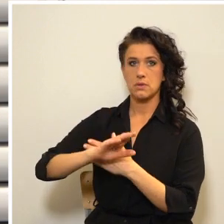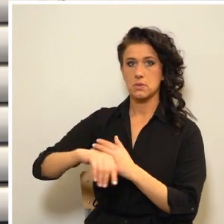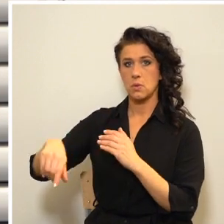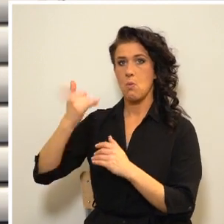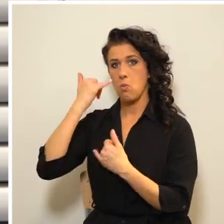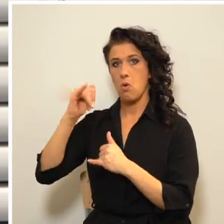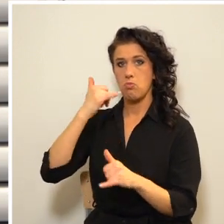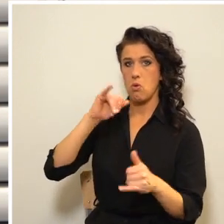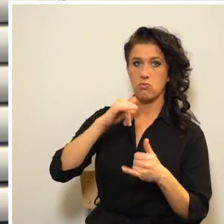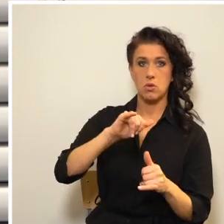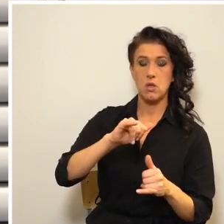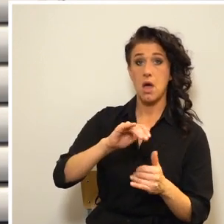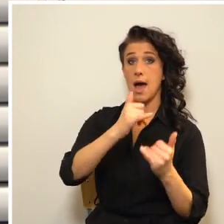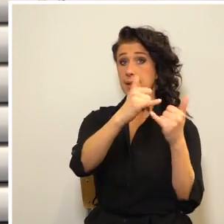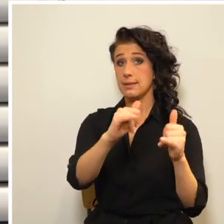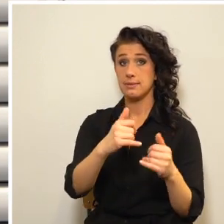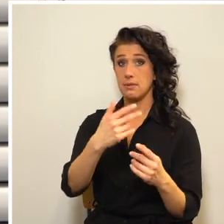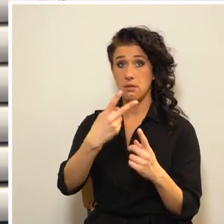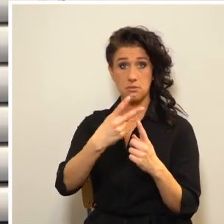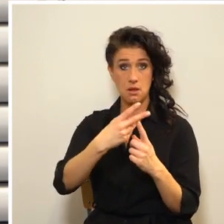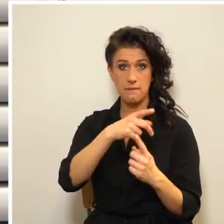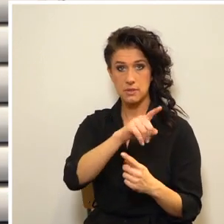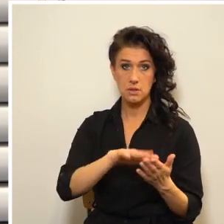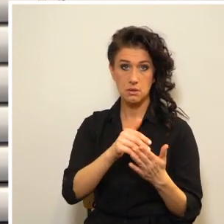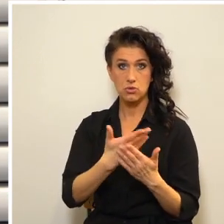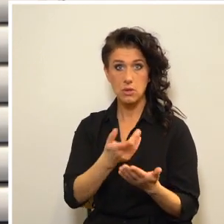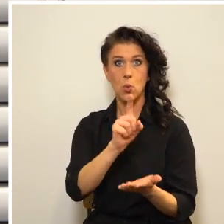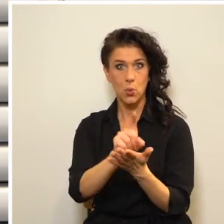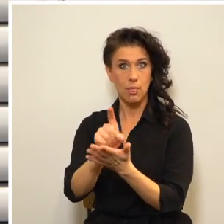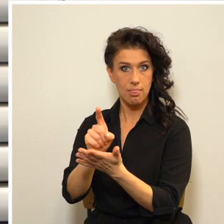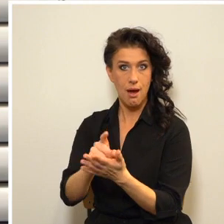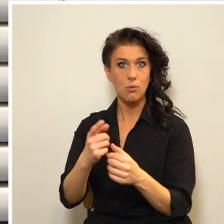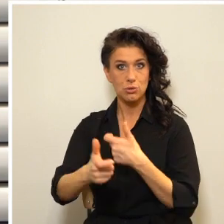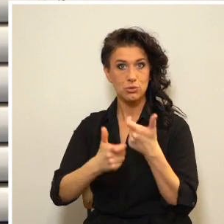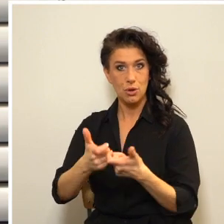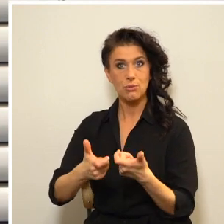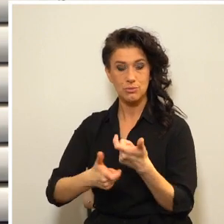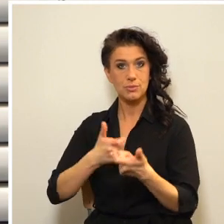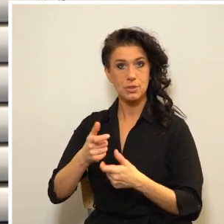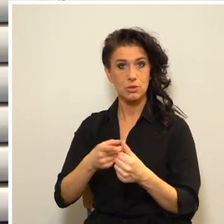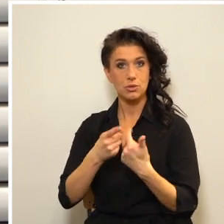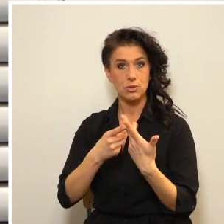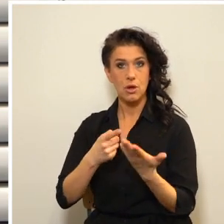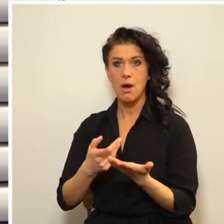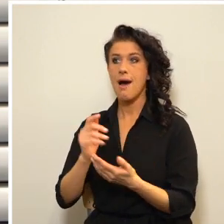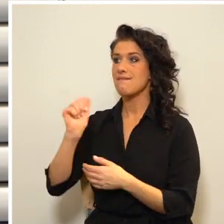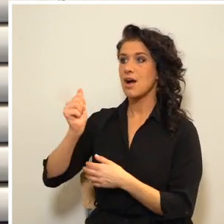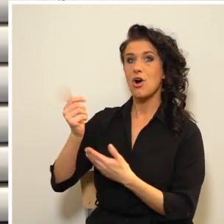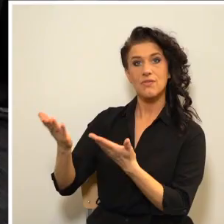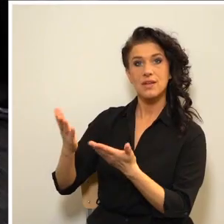wyjdzie ktoś wy chwycił że wyszedł i opublikuję natomiast ci którzy zawodowo się tym zajmują największą wiedzę na ten temat Ja nawet się nie nie